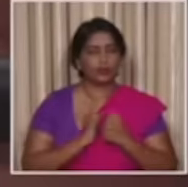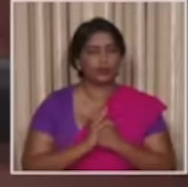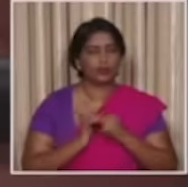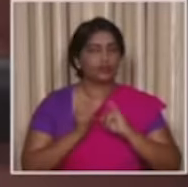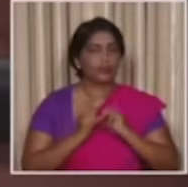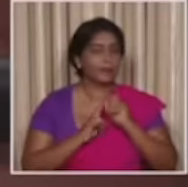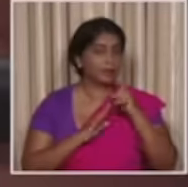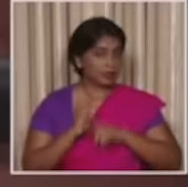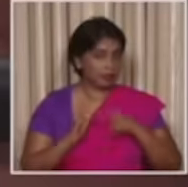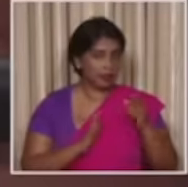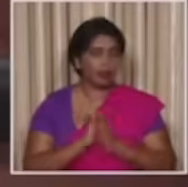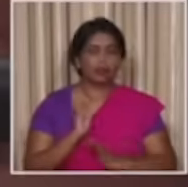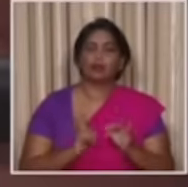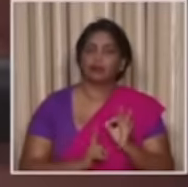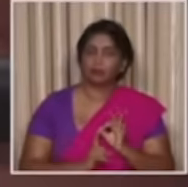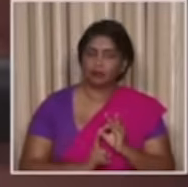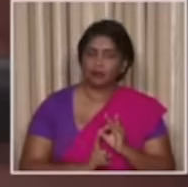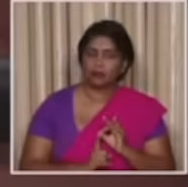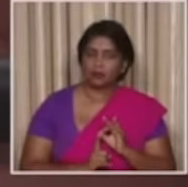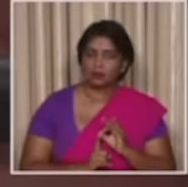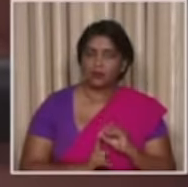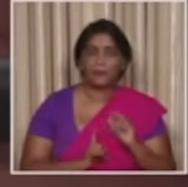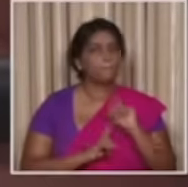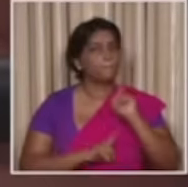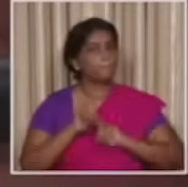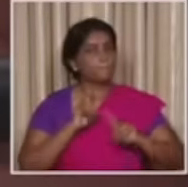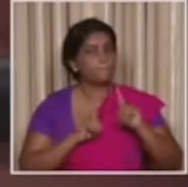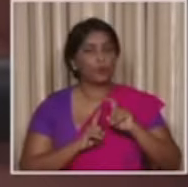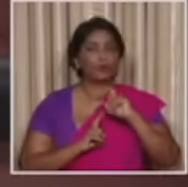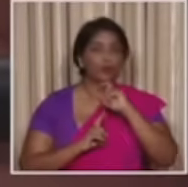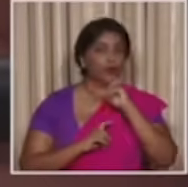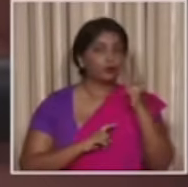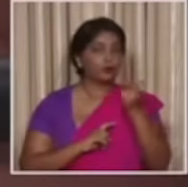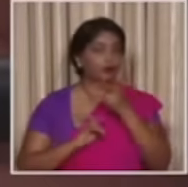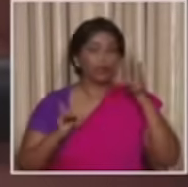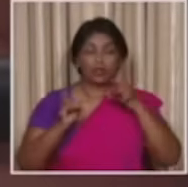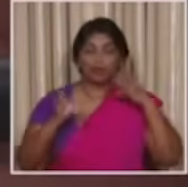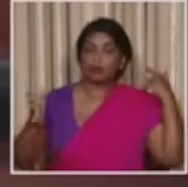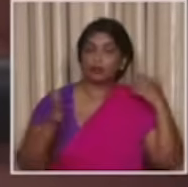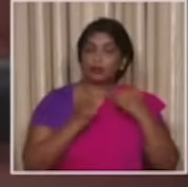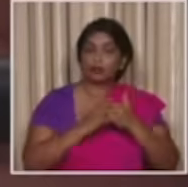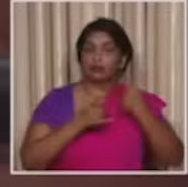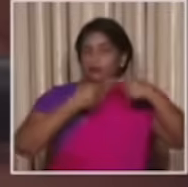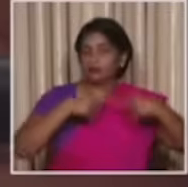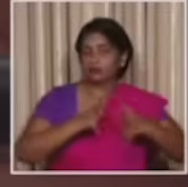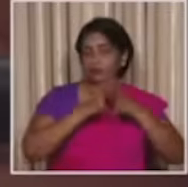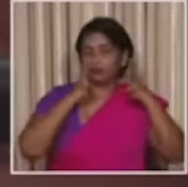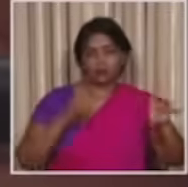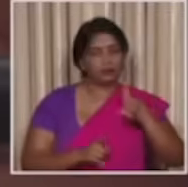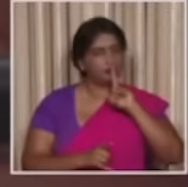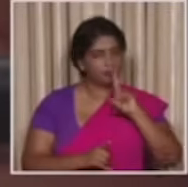සුසිල් ප්‍රේමජයන්ත අමාත්‍යතුමා, පාර්ලිමේන්තුව සහ අධිකරණය අතර ඉතිහාසයේ සිද්ධ වෙච්ච කරුණු ගණනාවක් ගෙනහැර